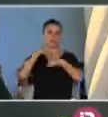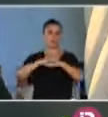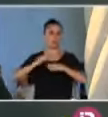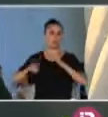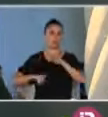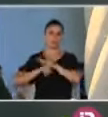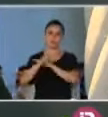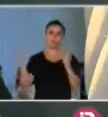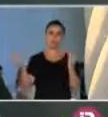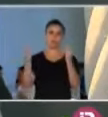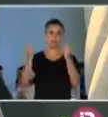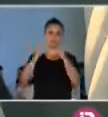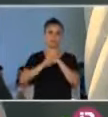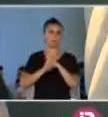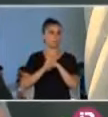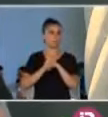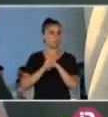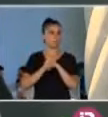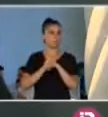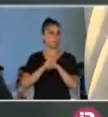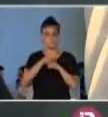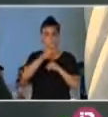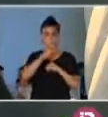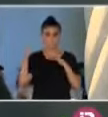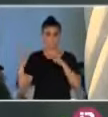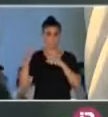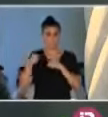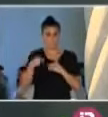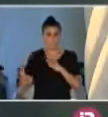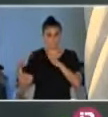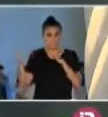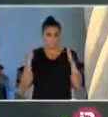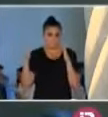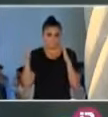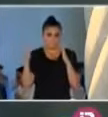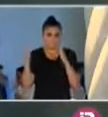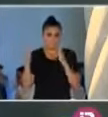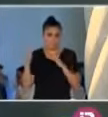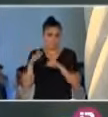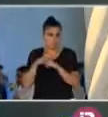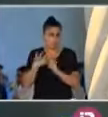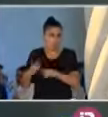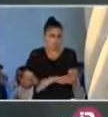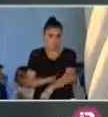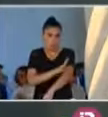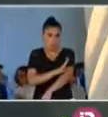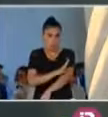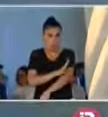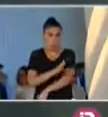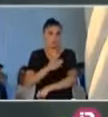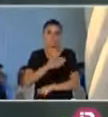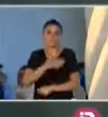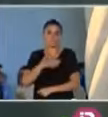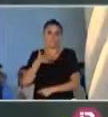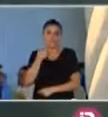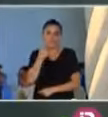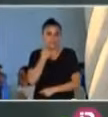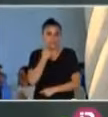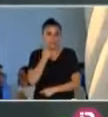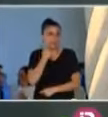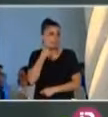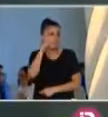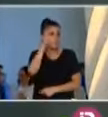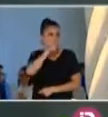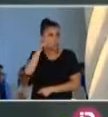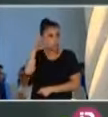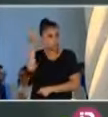resta. En aquests moments d'emoció no puc deixar de donar les gràcies per la feina feta a totes les